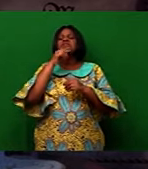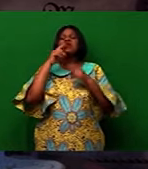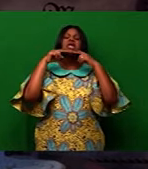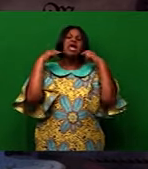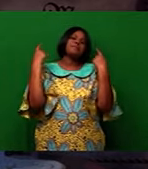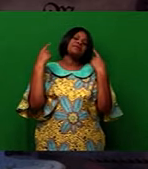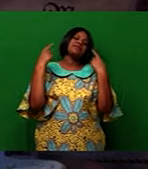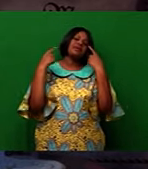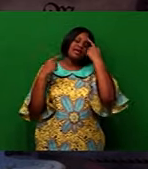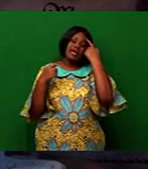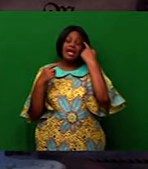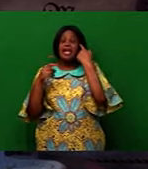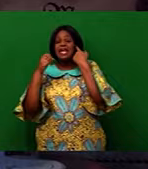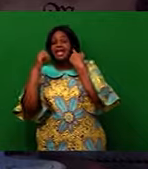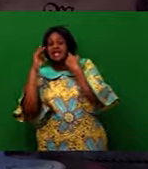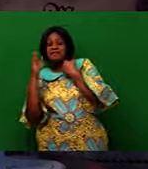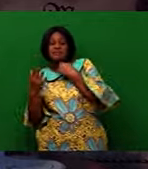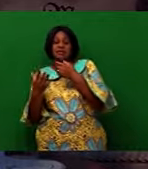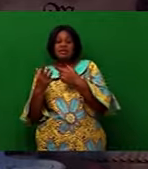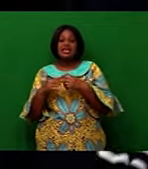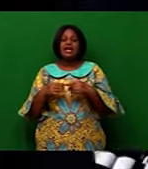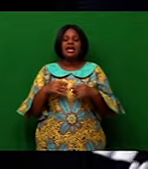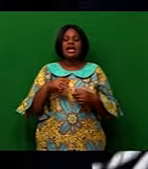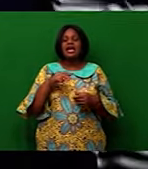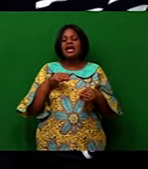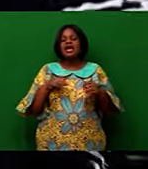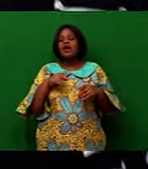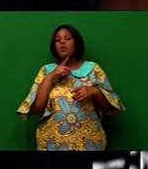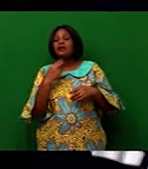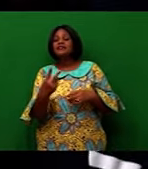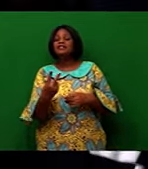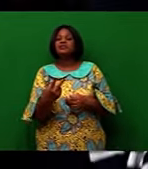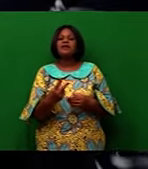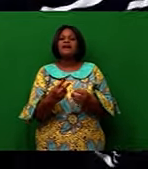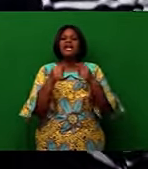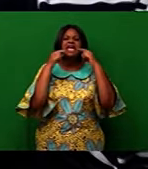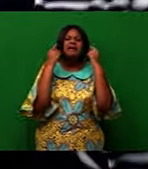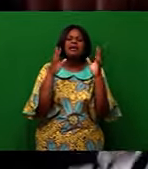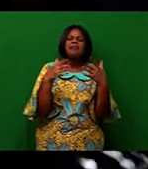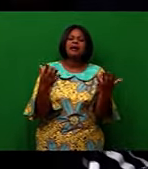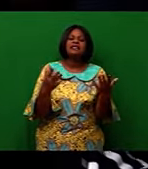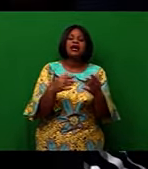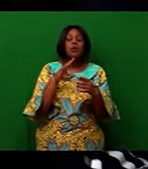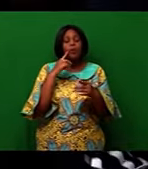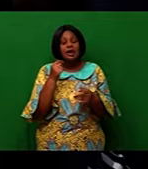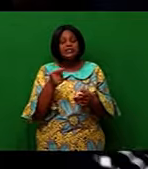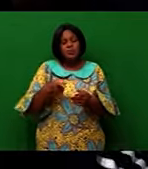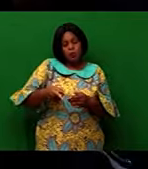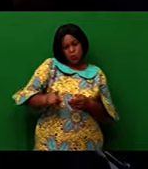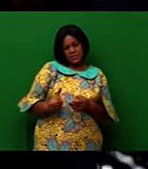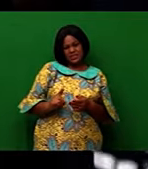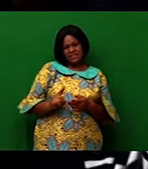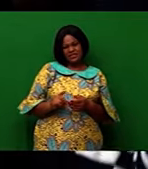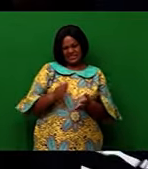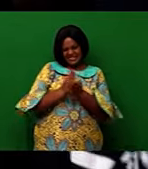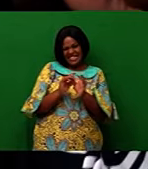zvinofamba here? Rega tiedza kutsanangura tichiti. Tsanangura itinzwe. Zvikonzero zvimwe zvinokonzeresa barika. Hazvisi